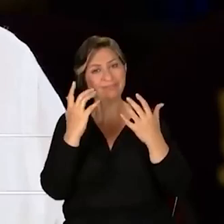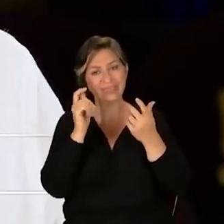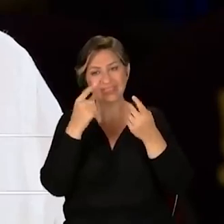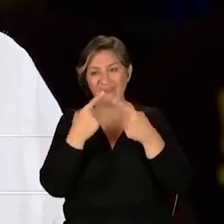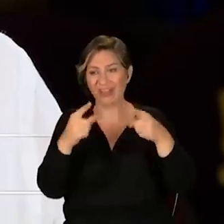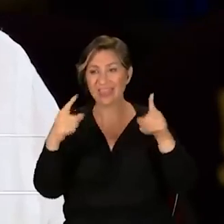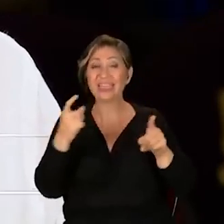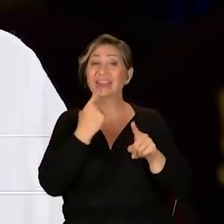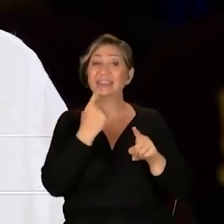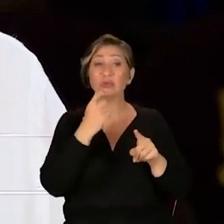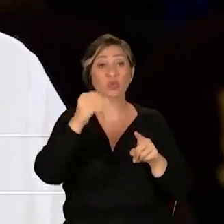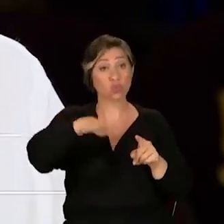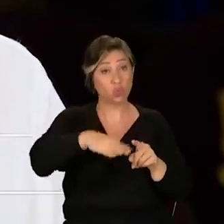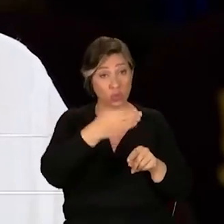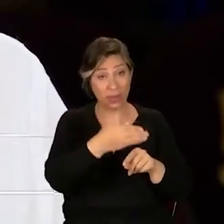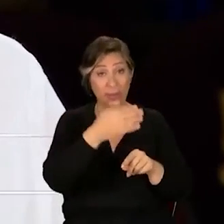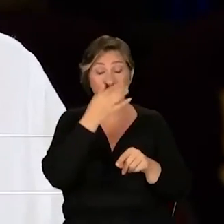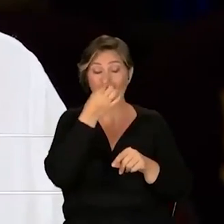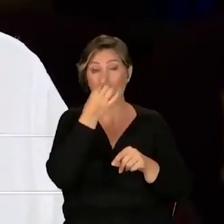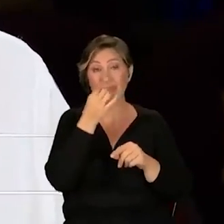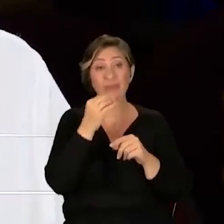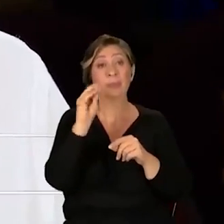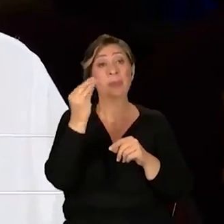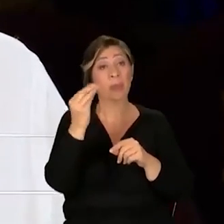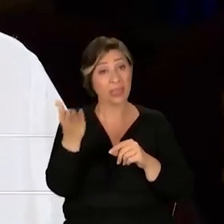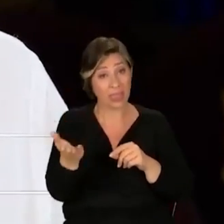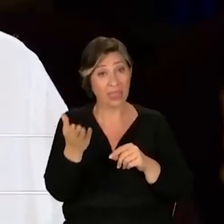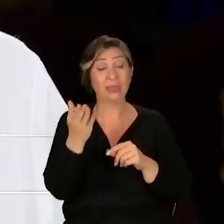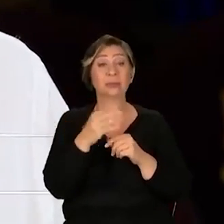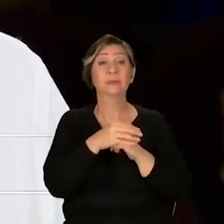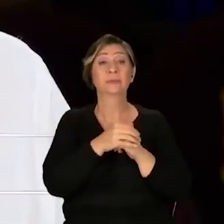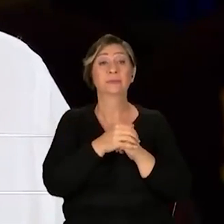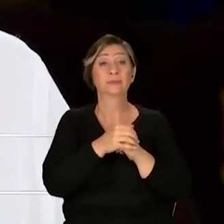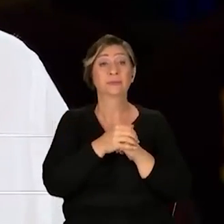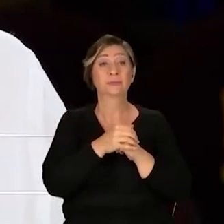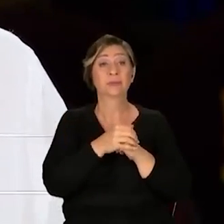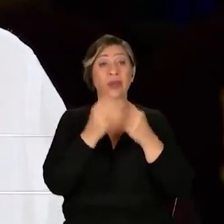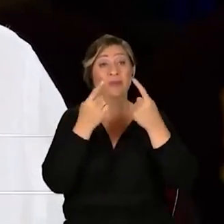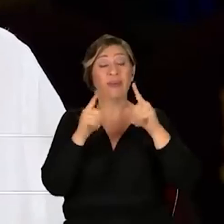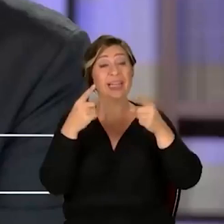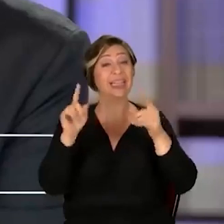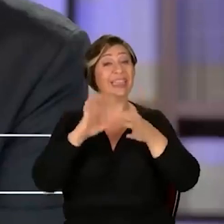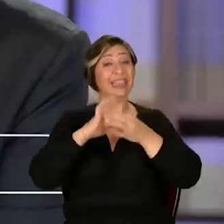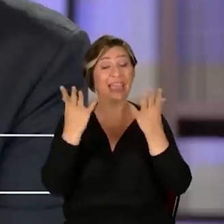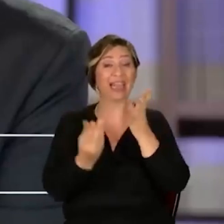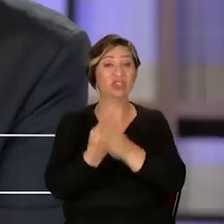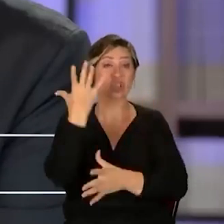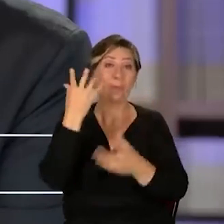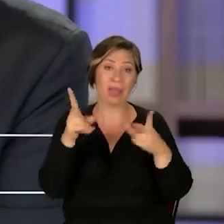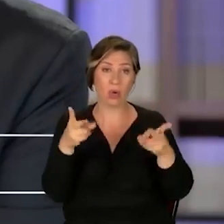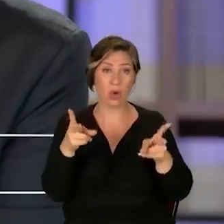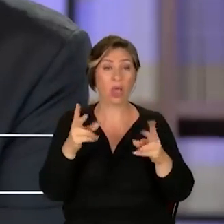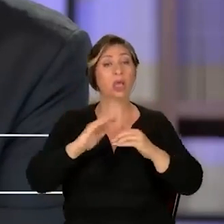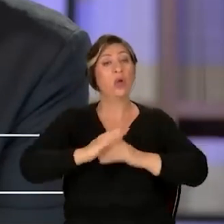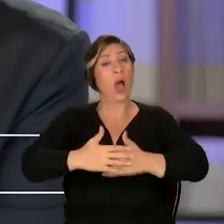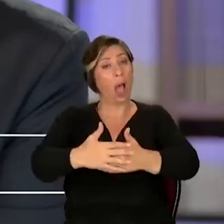değişik yaşlarda, mesela çocuklarda, bebeklerde hatta... farklı nedenlerle ortaya çıkabiliyor.